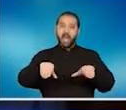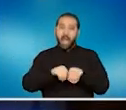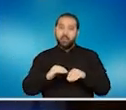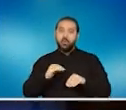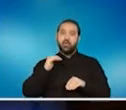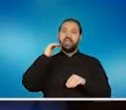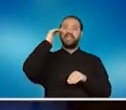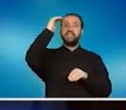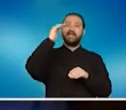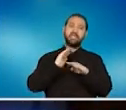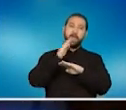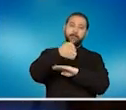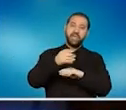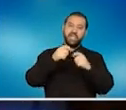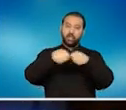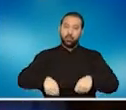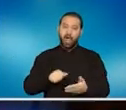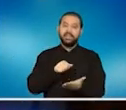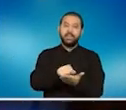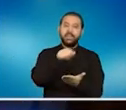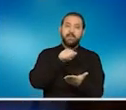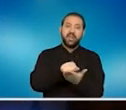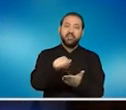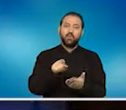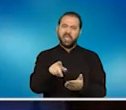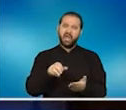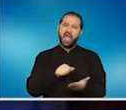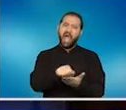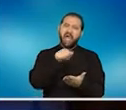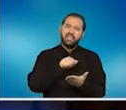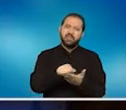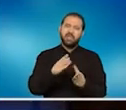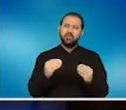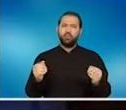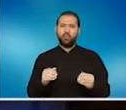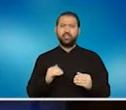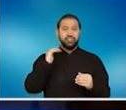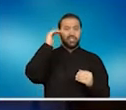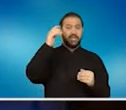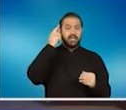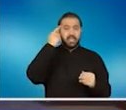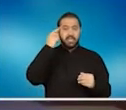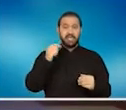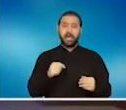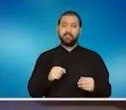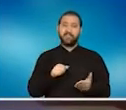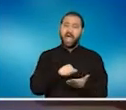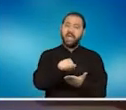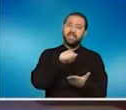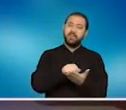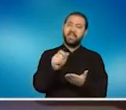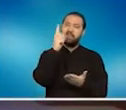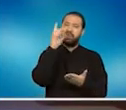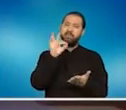ridicând astfel, deci prin toate tipăriturile, a tipărit, ridicând nivelul cultural și spiritual, a tipărit întâi